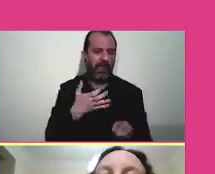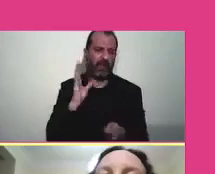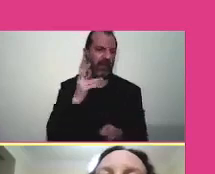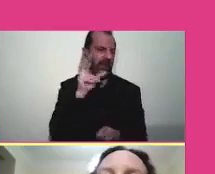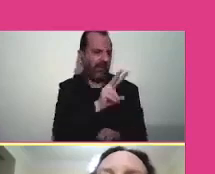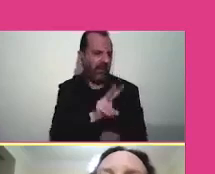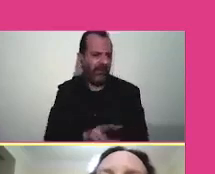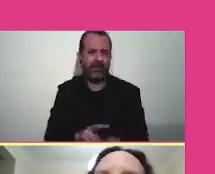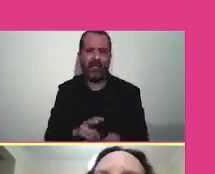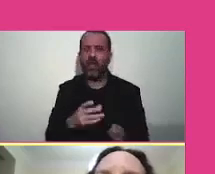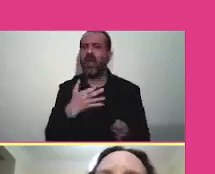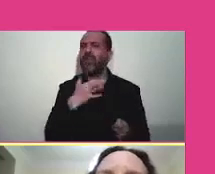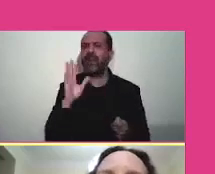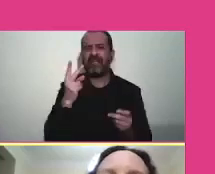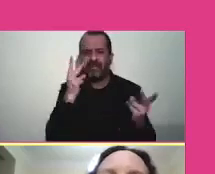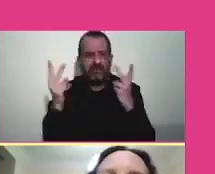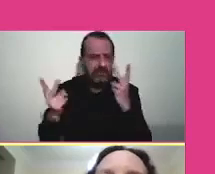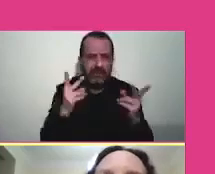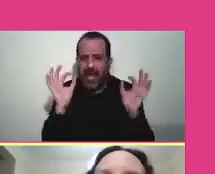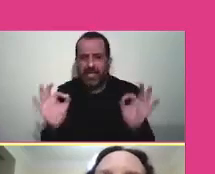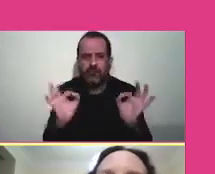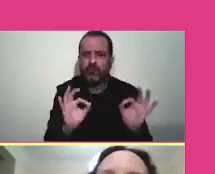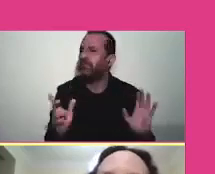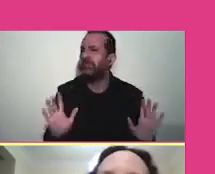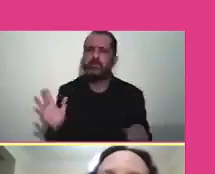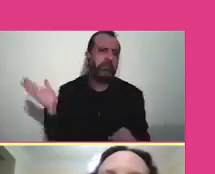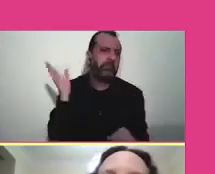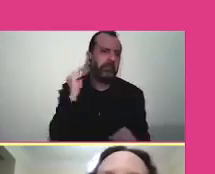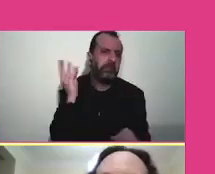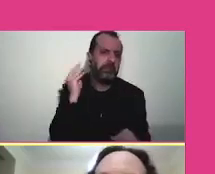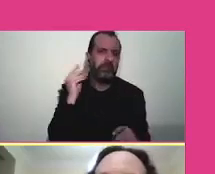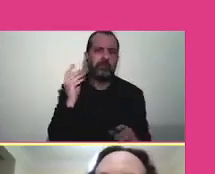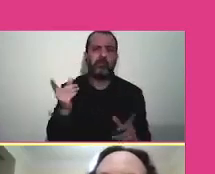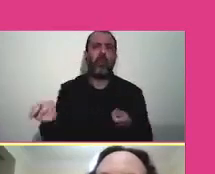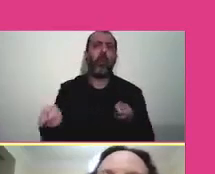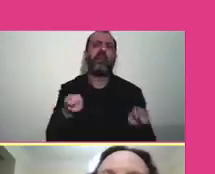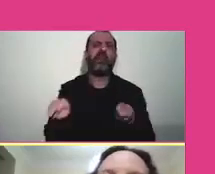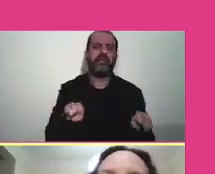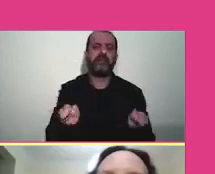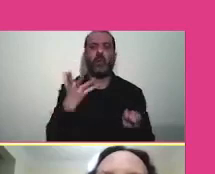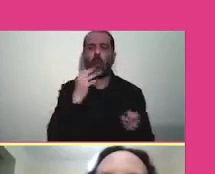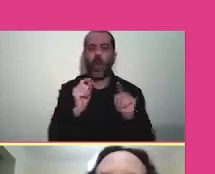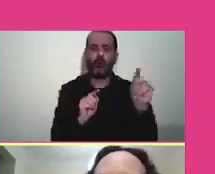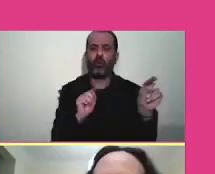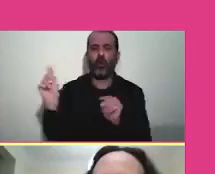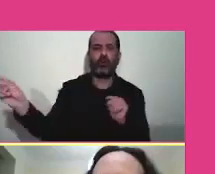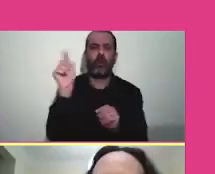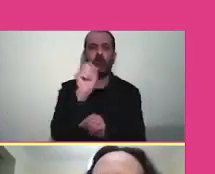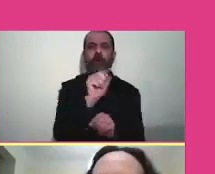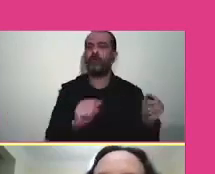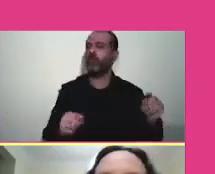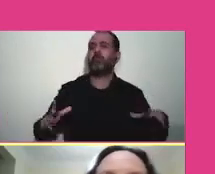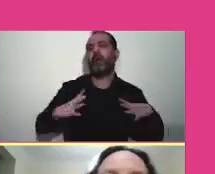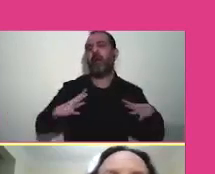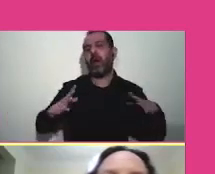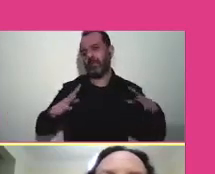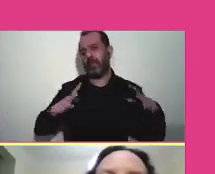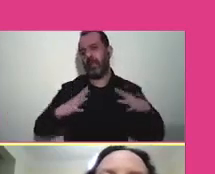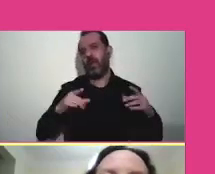δείτε ακριβώς πού πρέπει να πατήσετε, καθώς υπάρχουν οδηγίες και έτσι εξυπηρετεί ανθρώπους